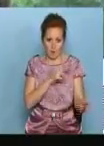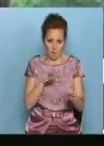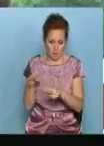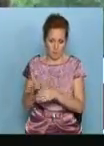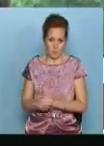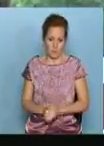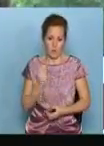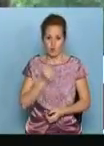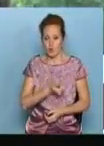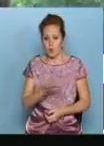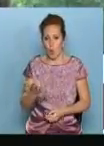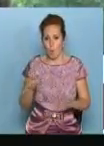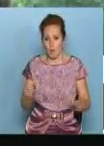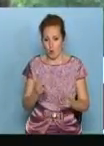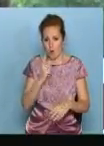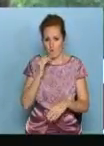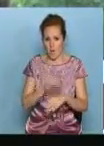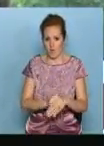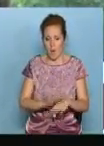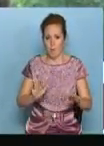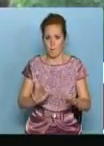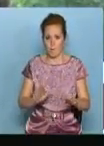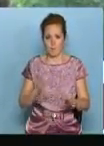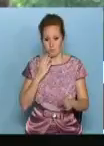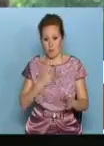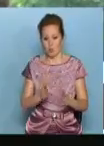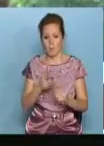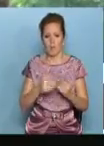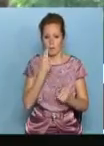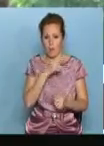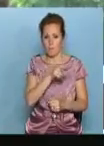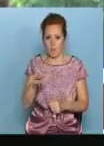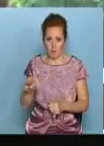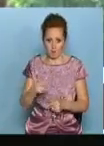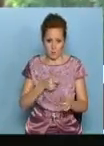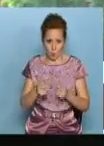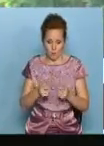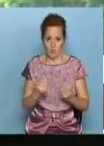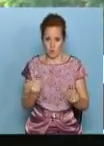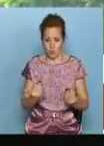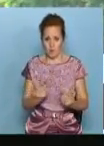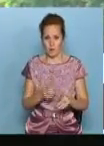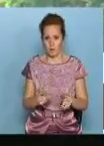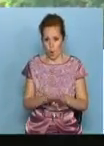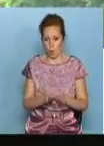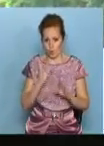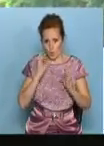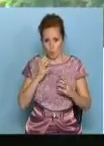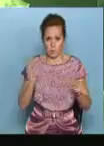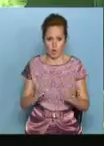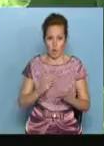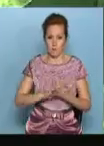Большинство пожаров выявляем методом наземного патрулирования. Сейчас вот в такую серьезную пожарную обстановку мы